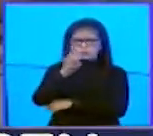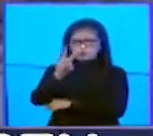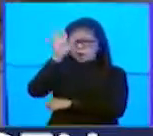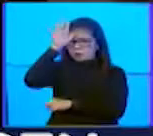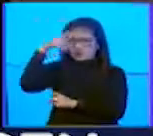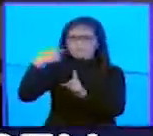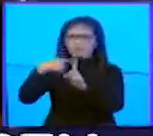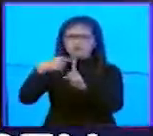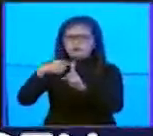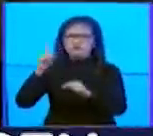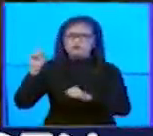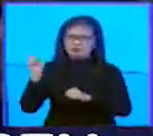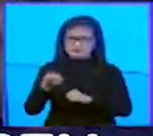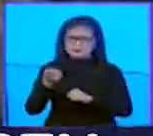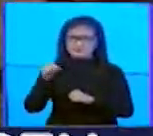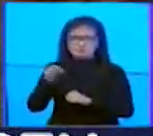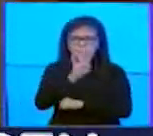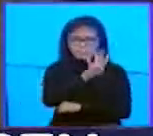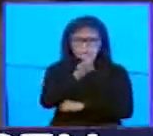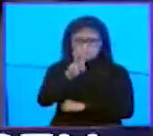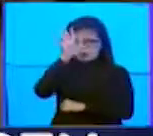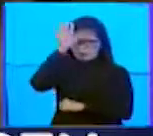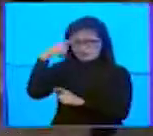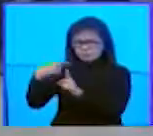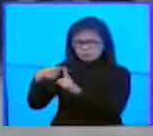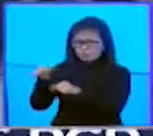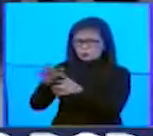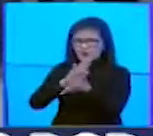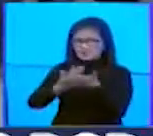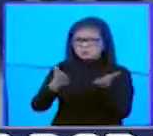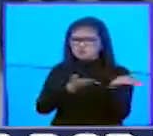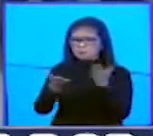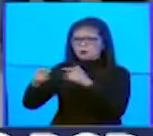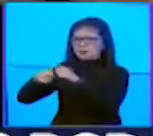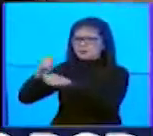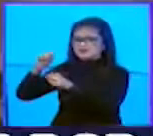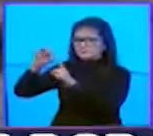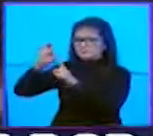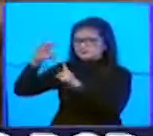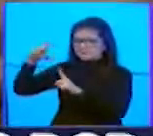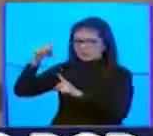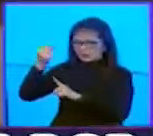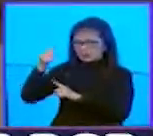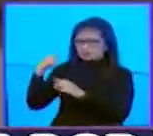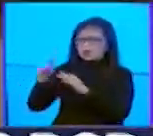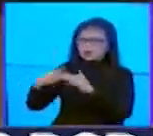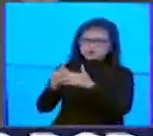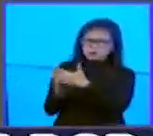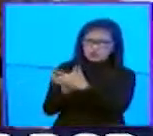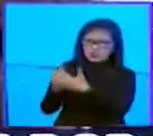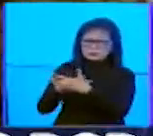lokasi. 42 orang yang positif langsung dirujuk untuk melakukan PCR dan juga isolasi mandiri. Untuk mencegah penyebaran